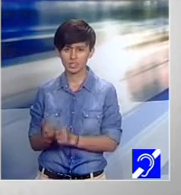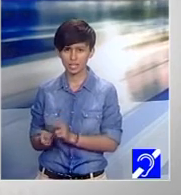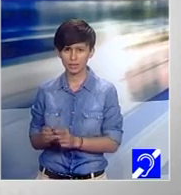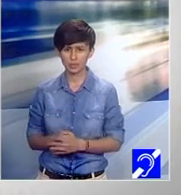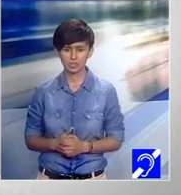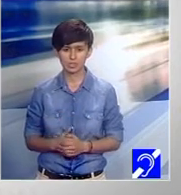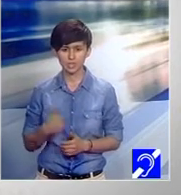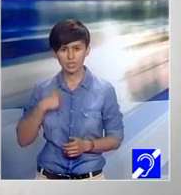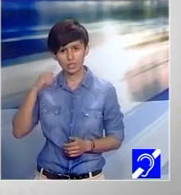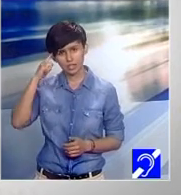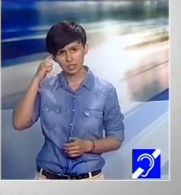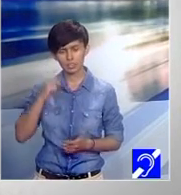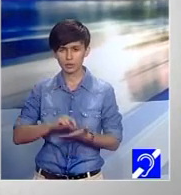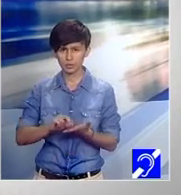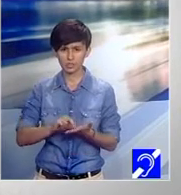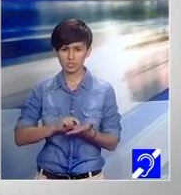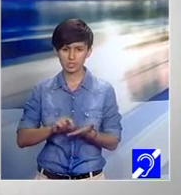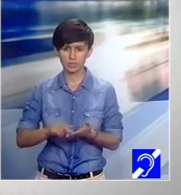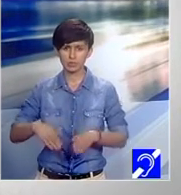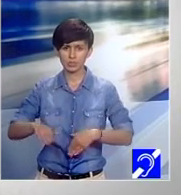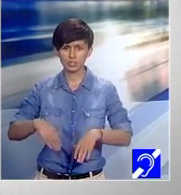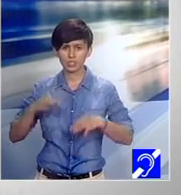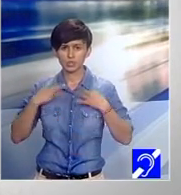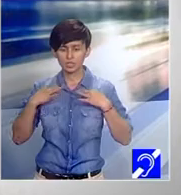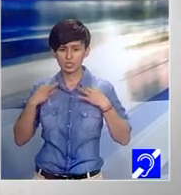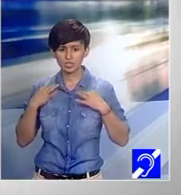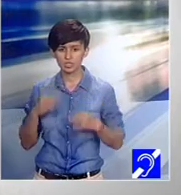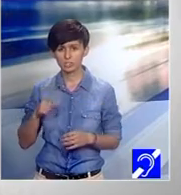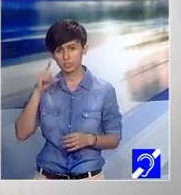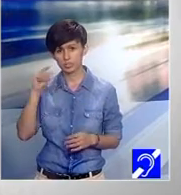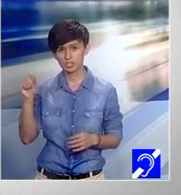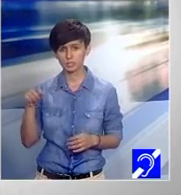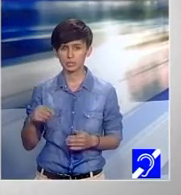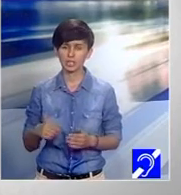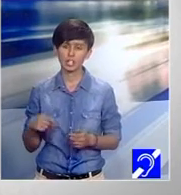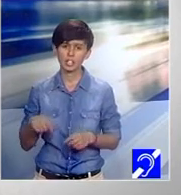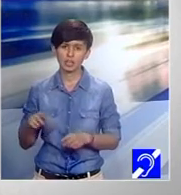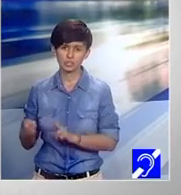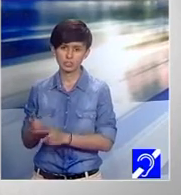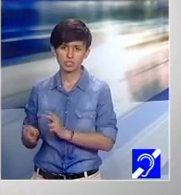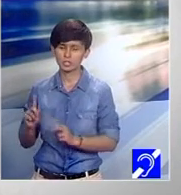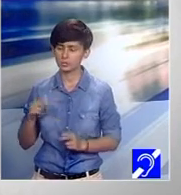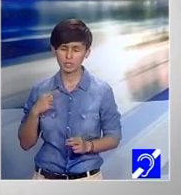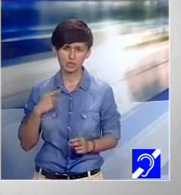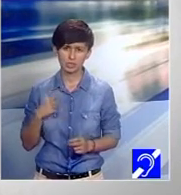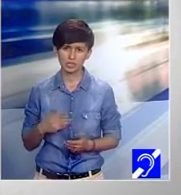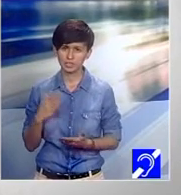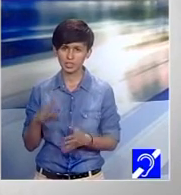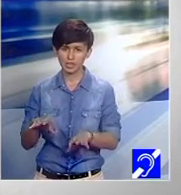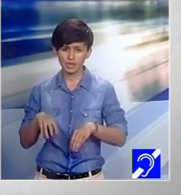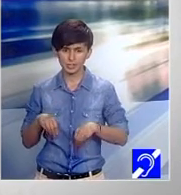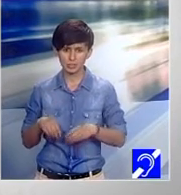scriam memorii la Ministerul Sănătății și mi se răspundea că acest tratament nu este omologat. Nu puteam să facem monitorizarea